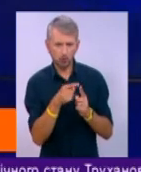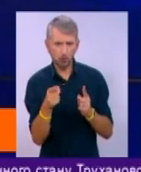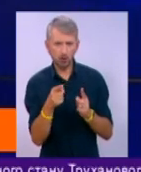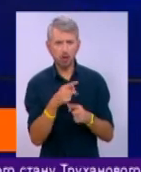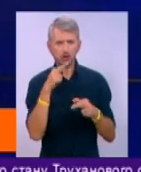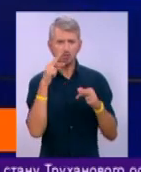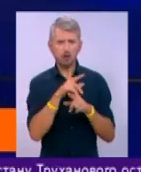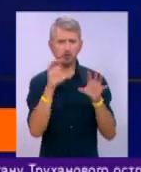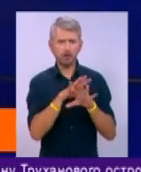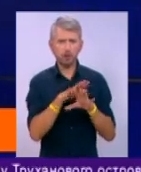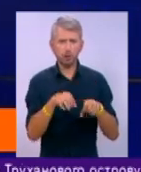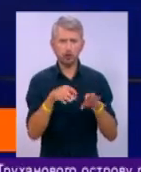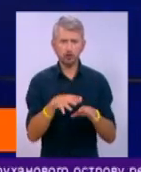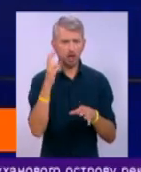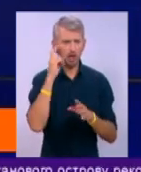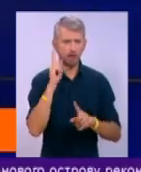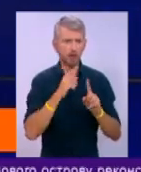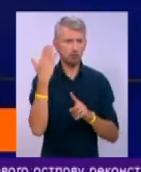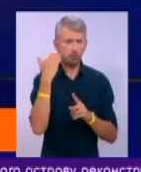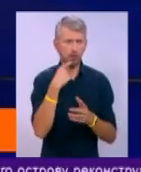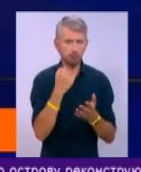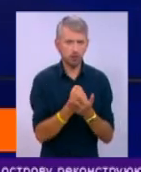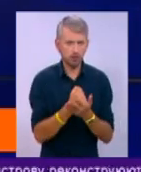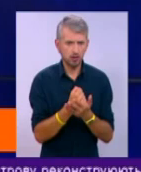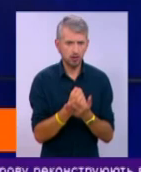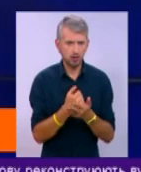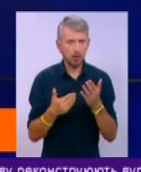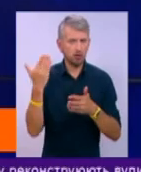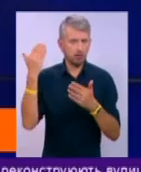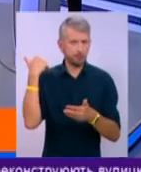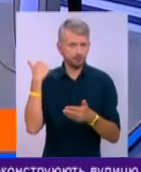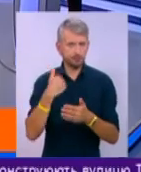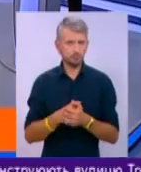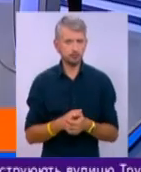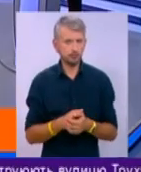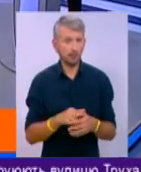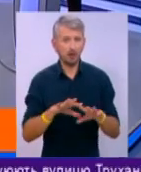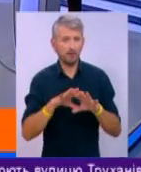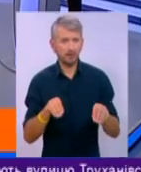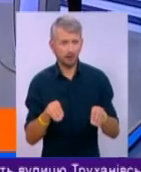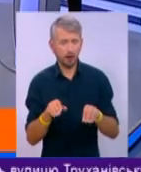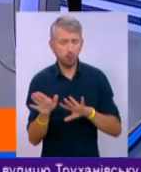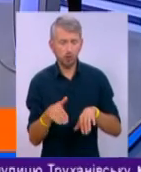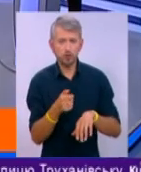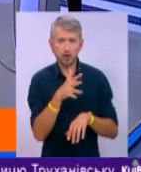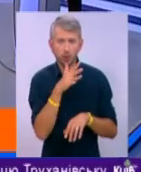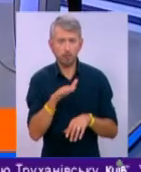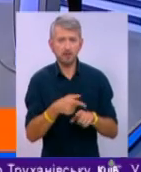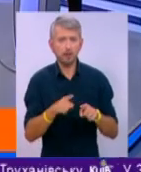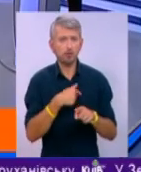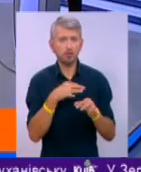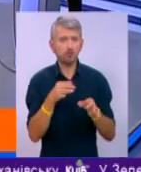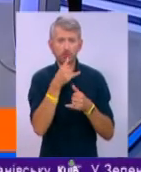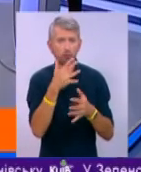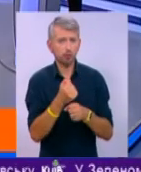неправильне, незаконне рішення Київрада попередня там прийняла, да? Чи передпопередня. Все, пройшли декілька років, після цього ми нічого з цим не